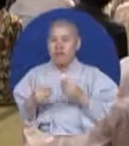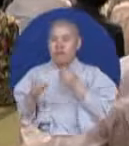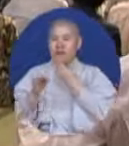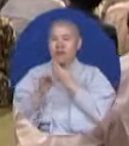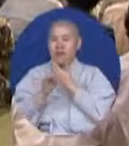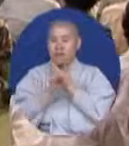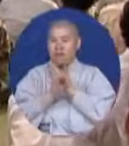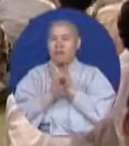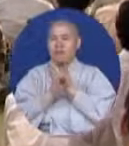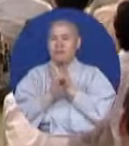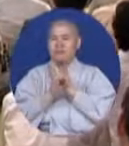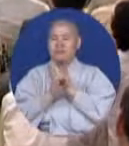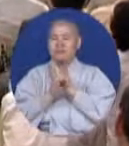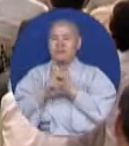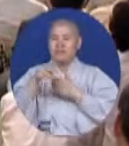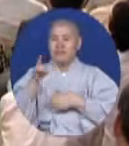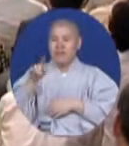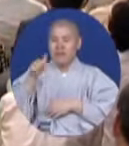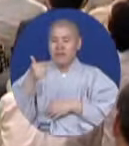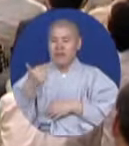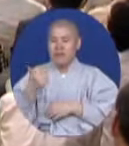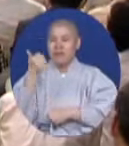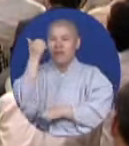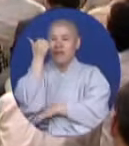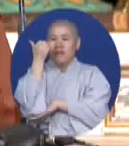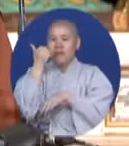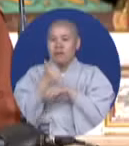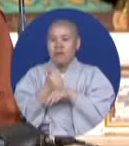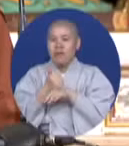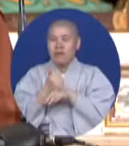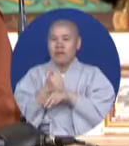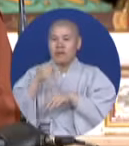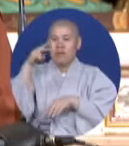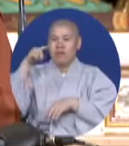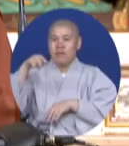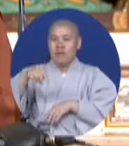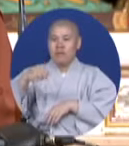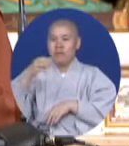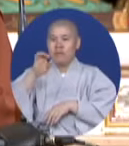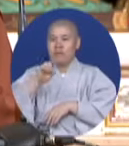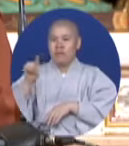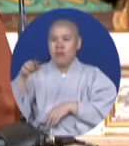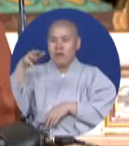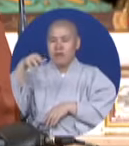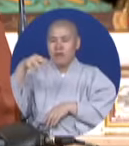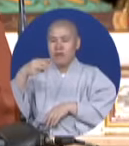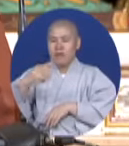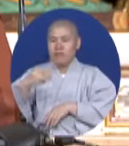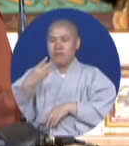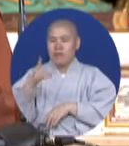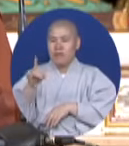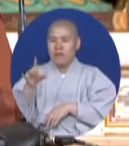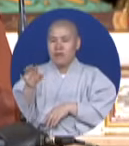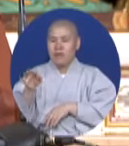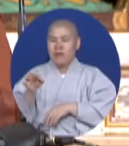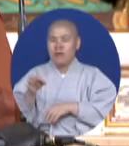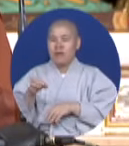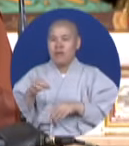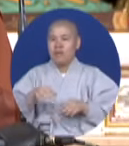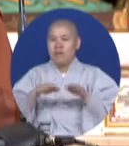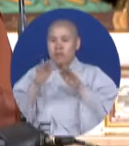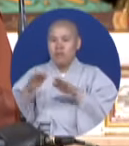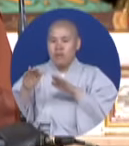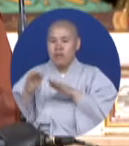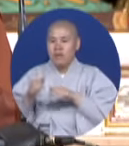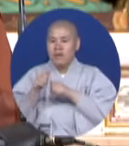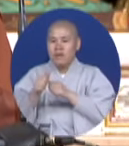세간인과는 수파축랑이라고 따를수 물결파 물결 따르고